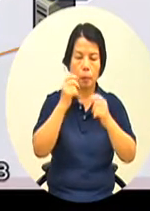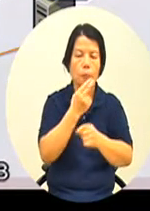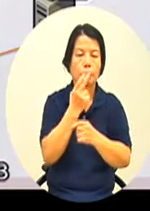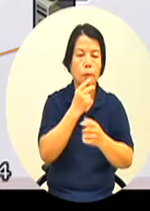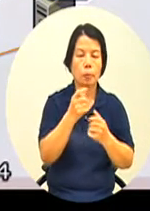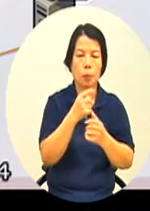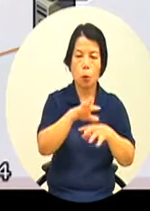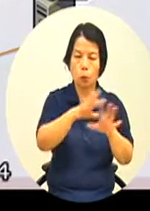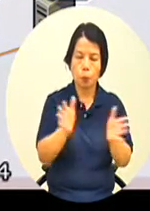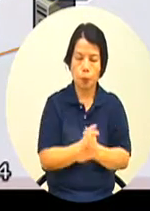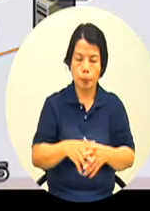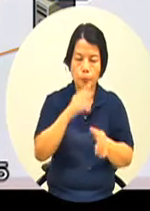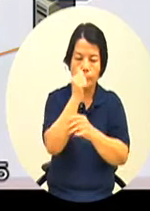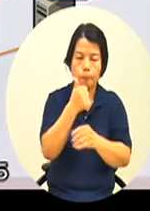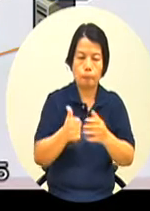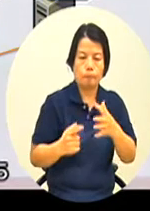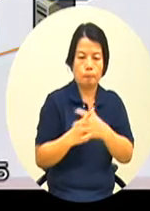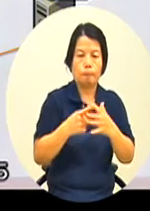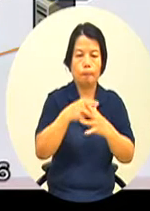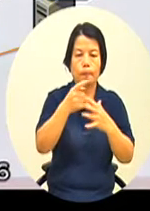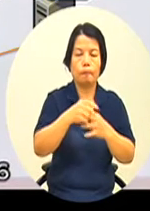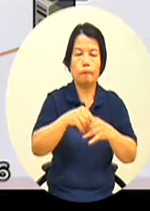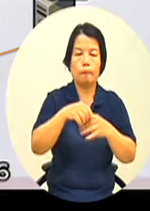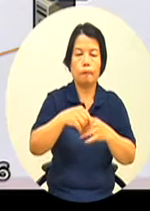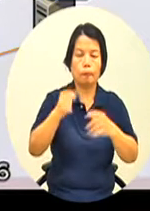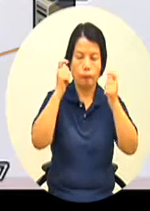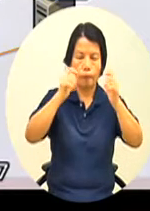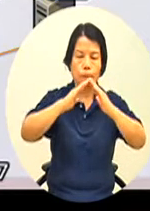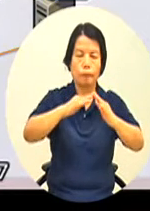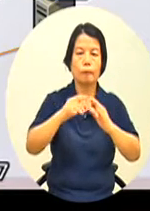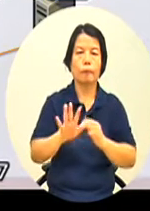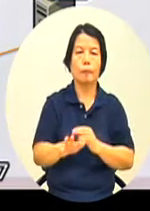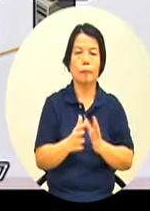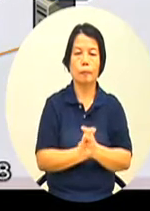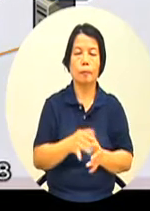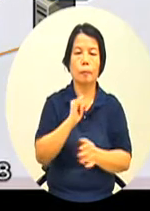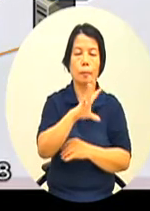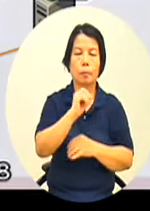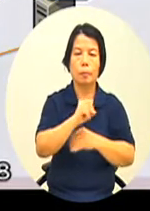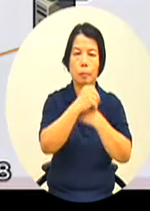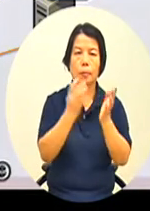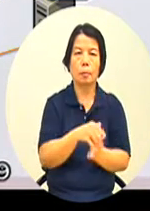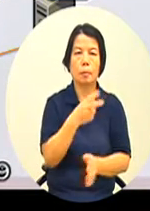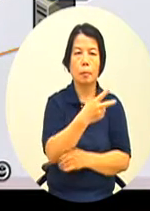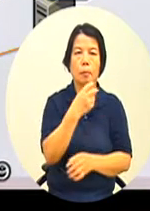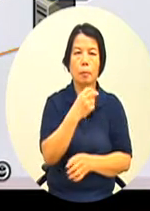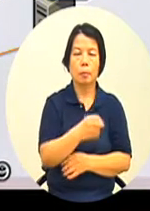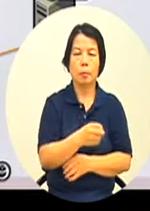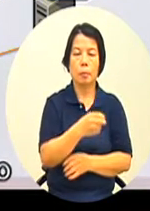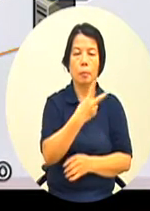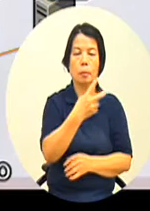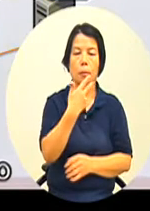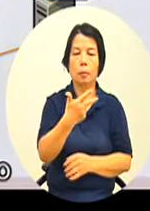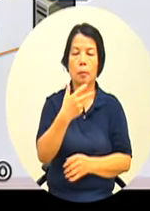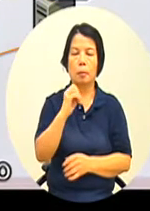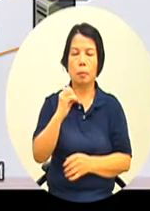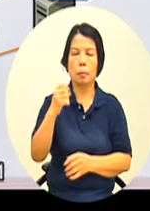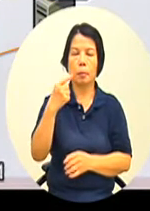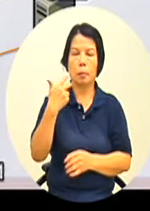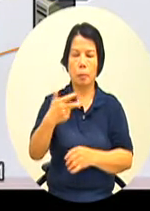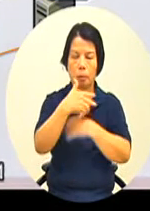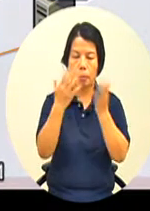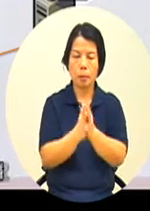基优单位，也持续推动资讯安全 ISO 20271001资安认